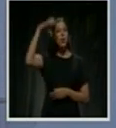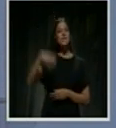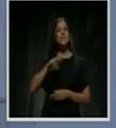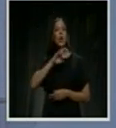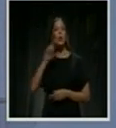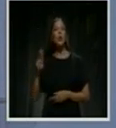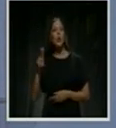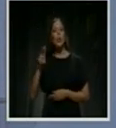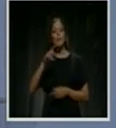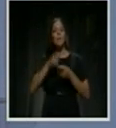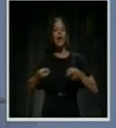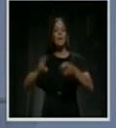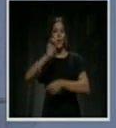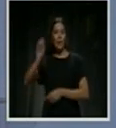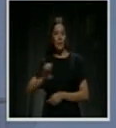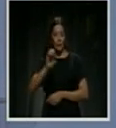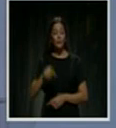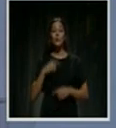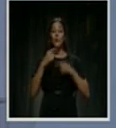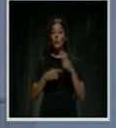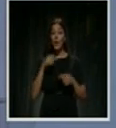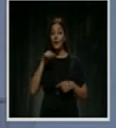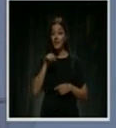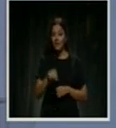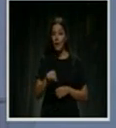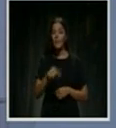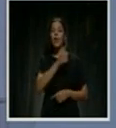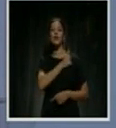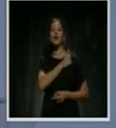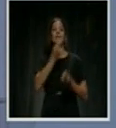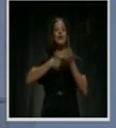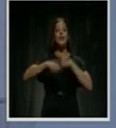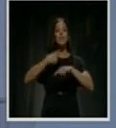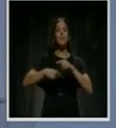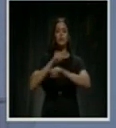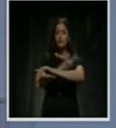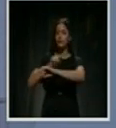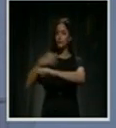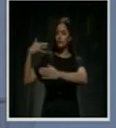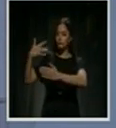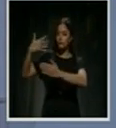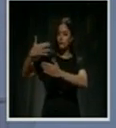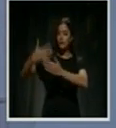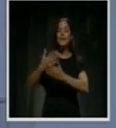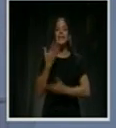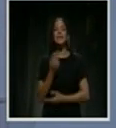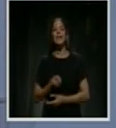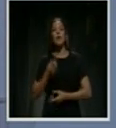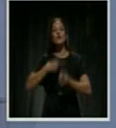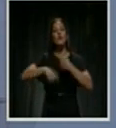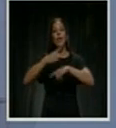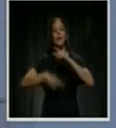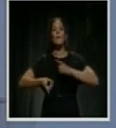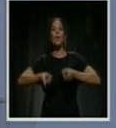tal-Parlament Ewropew. Brabta ma dan l-appuntament elettorali l-Awtorità tax-Xandir fil-ġimgħat li għaddew tellet skema ta' xandiriet politiċi. Li ma